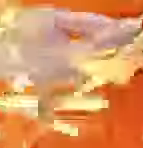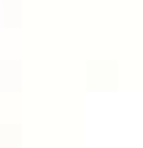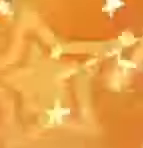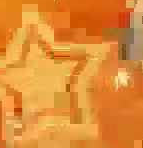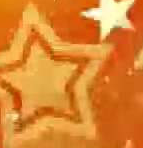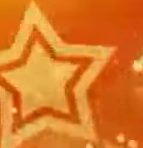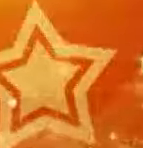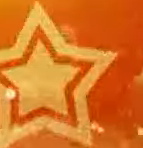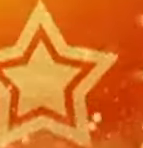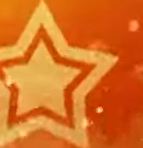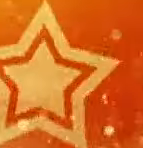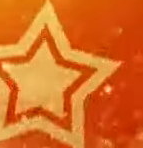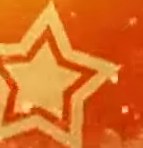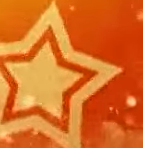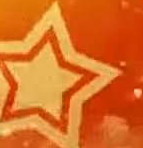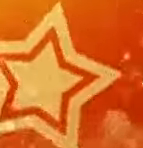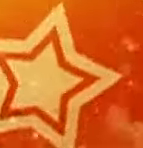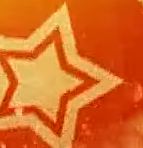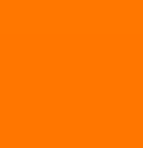Showbiz, eto na nga!